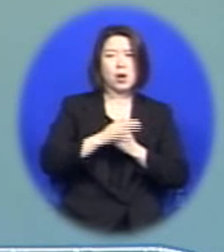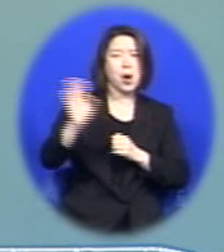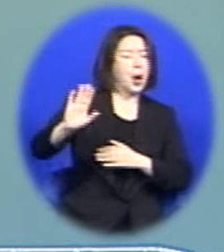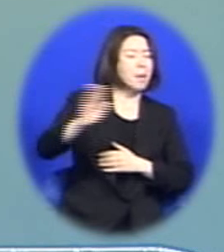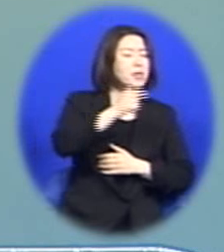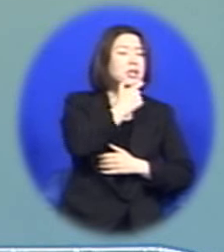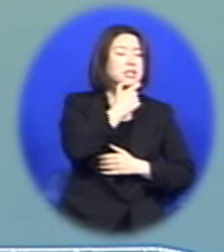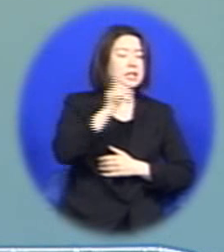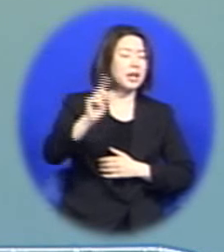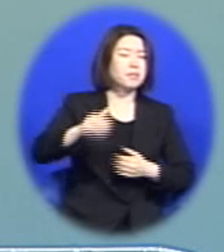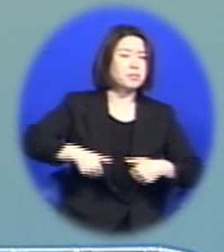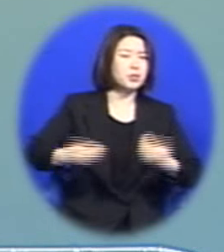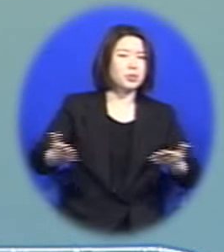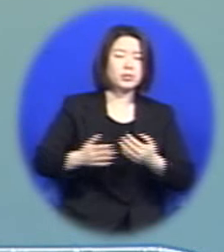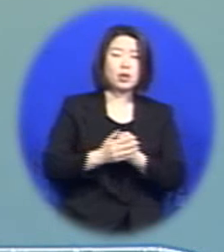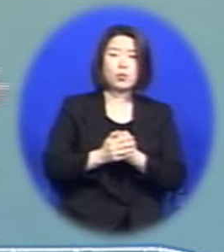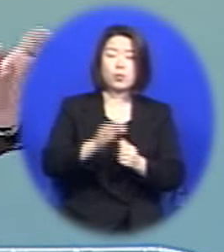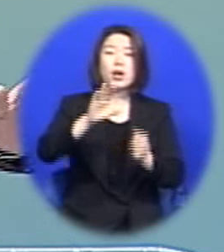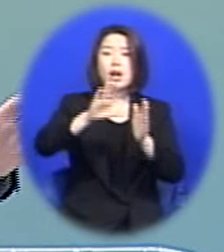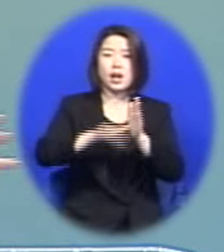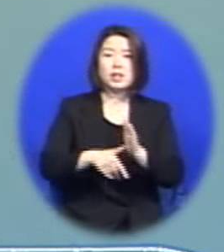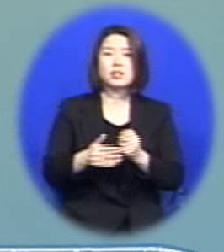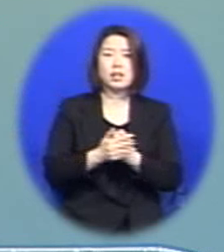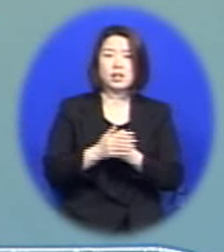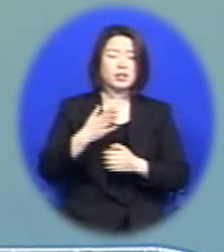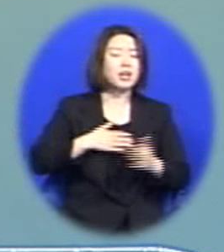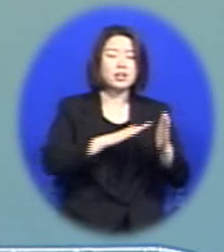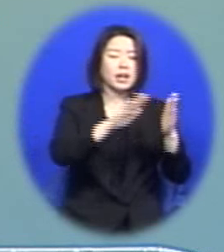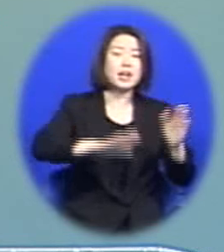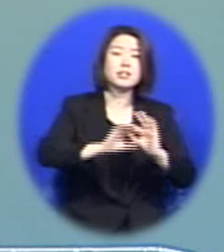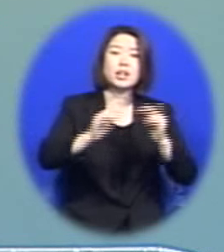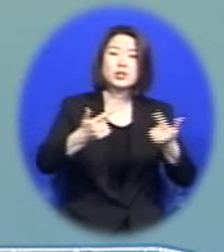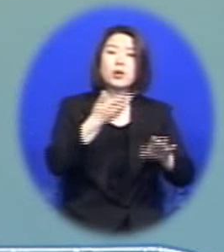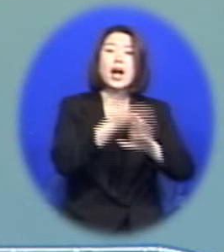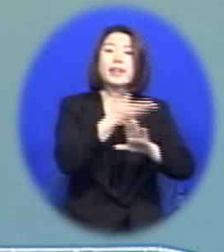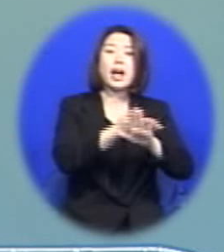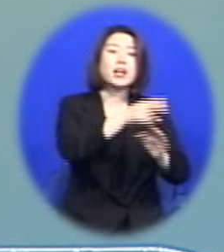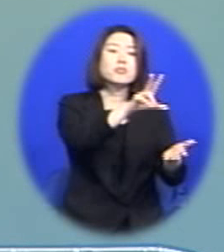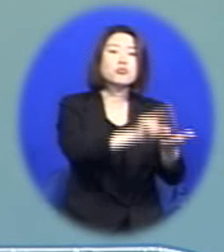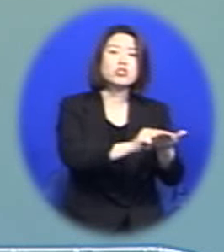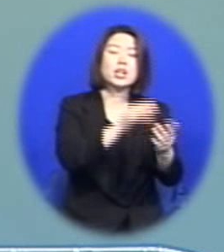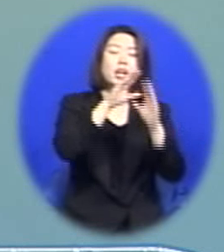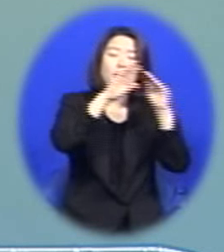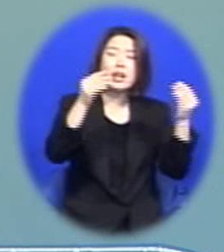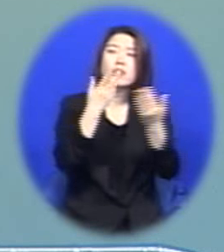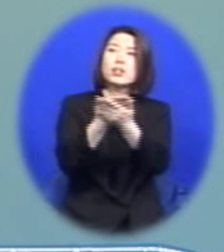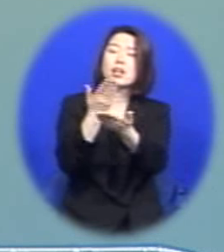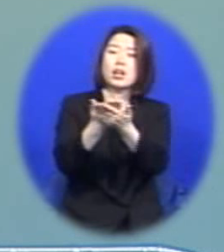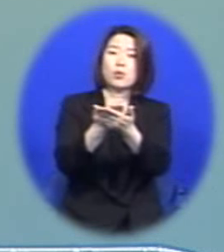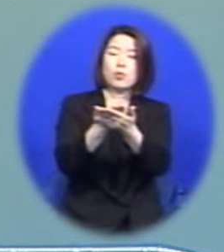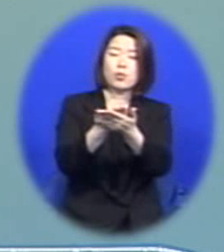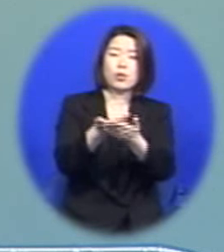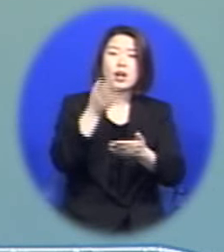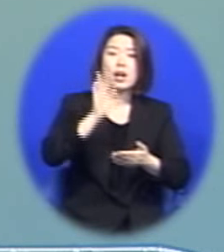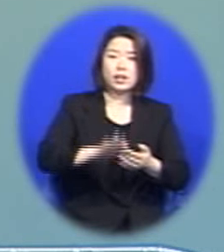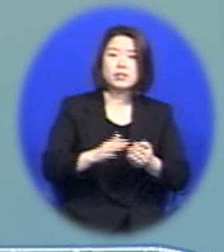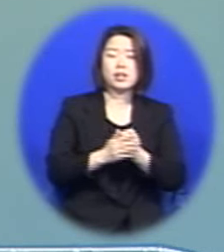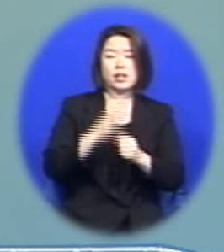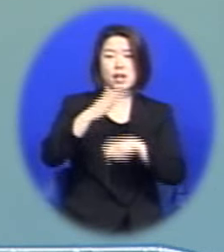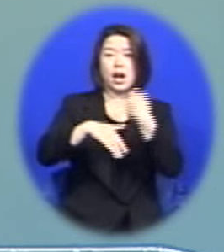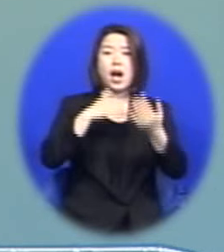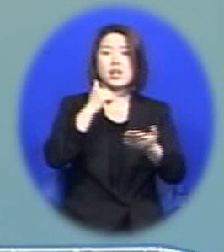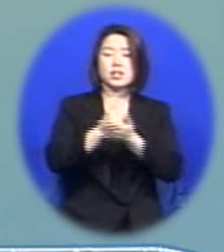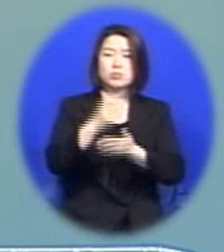데나는 필요 없다고 나는 지금 가정이 아니고 진짜 중요한 다른 문제가 있어요 네 하나님은 또